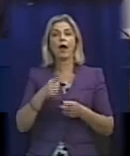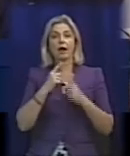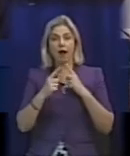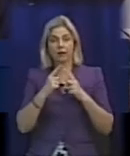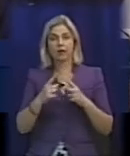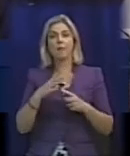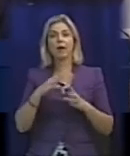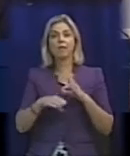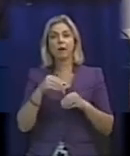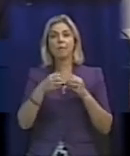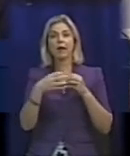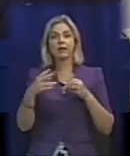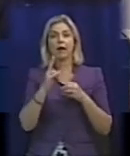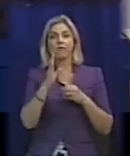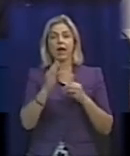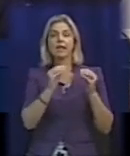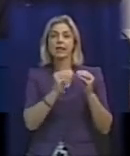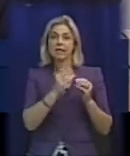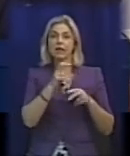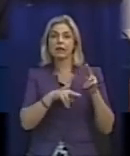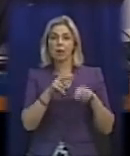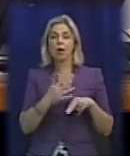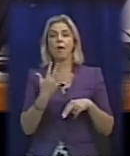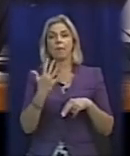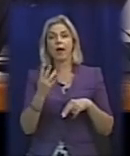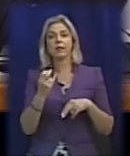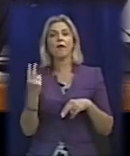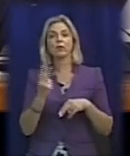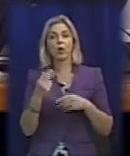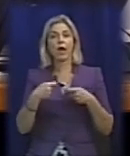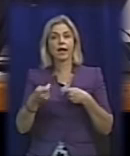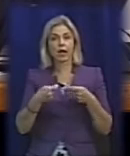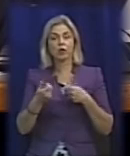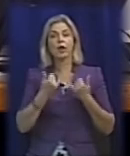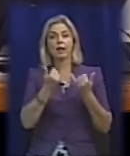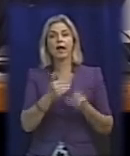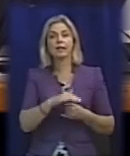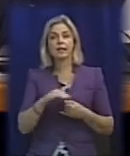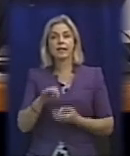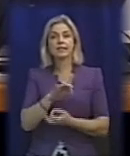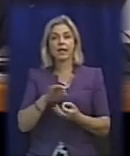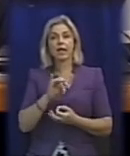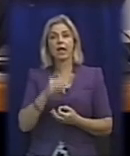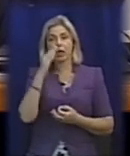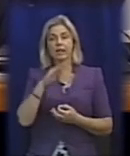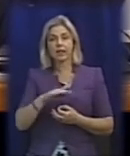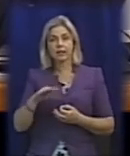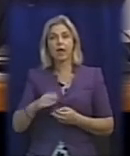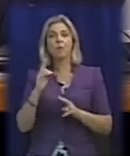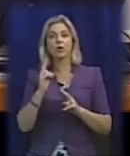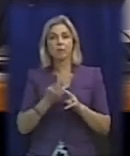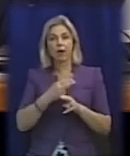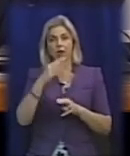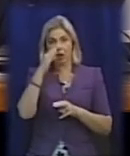квартир, 10 квартир на будові, 5 на вторинному ринку для осіб числа дітей-сиріт та дітей, позбавлених батьківського піклування за